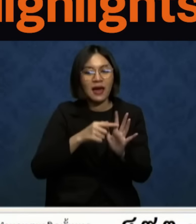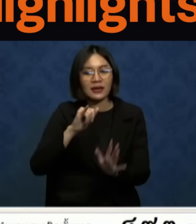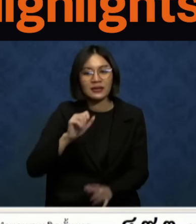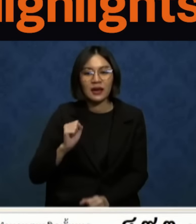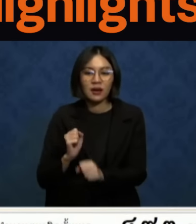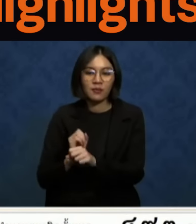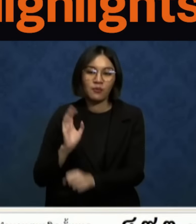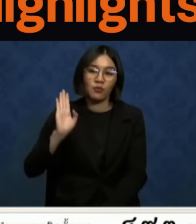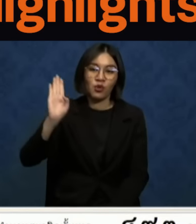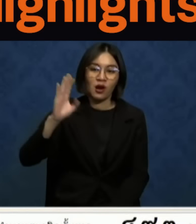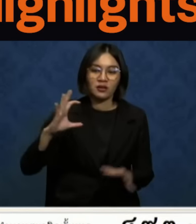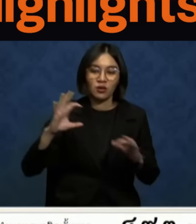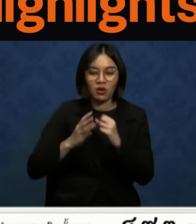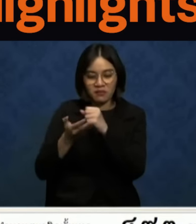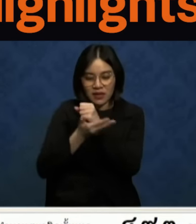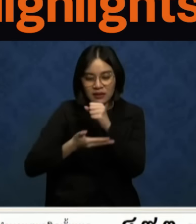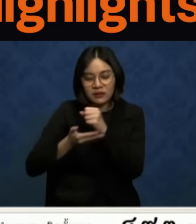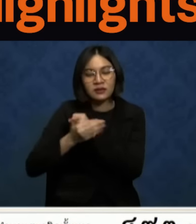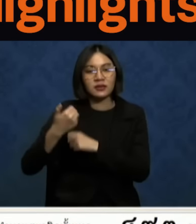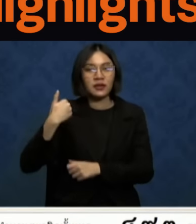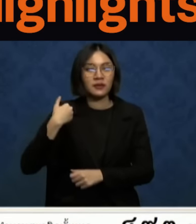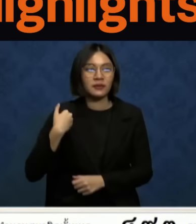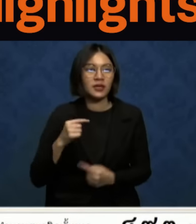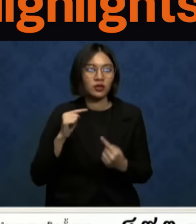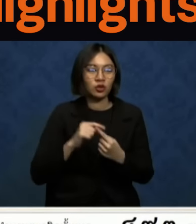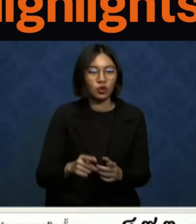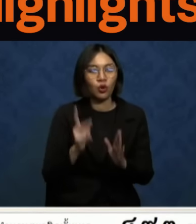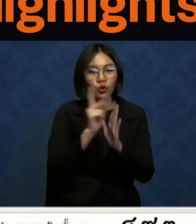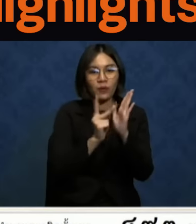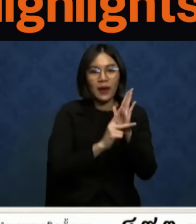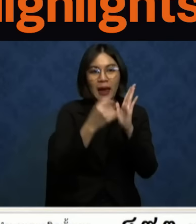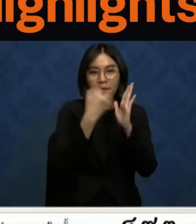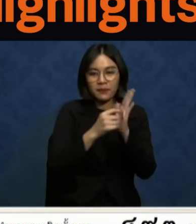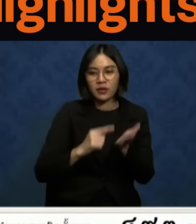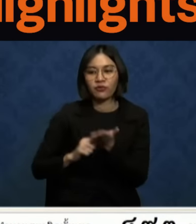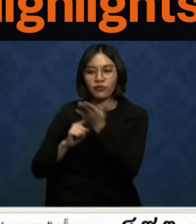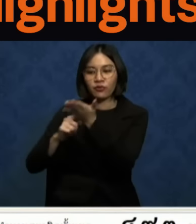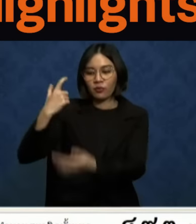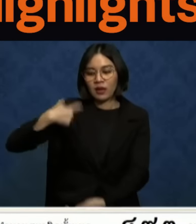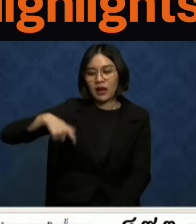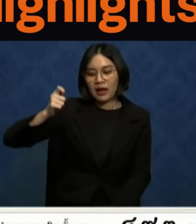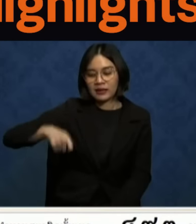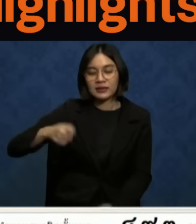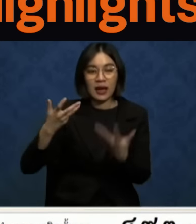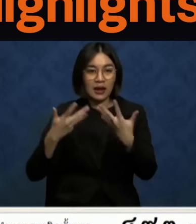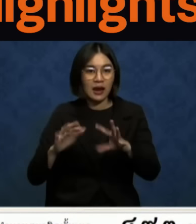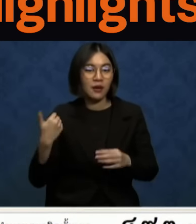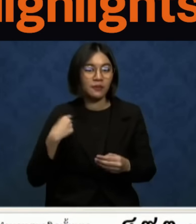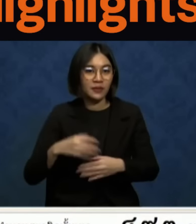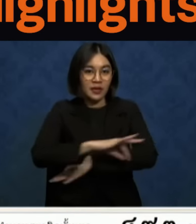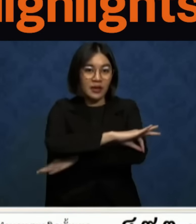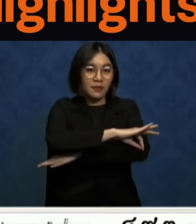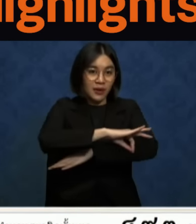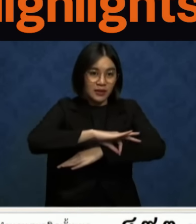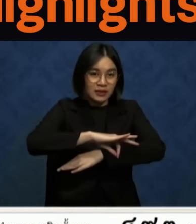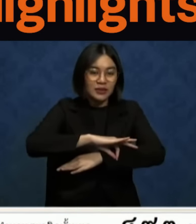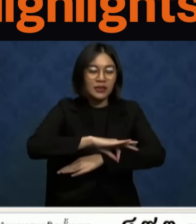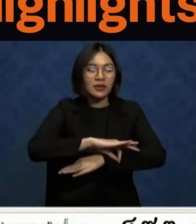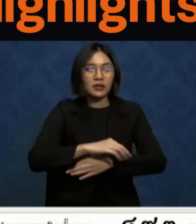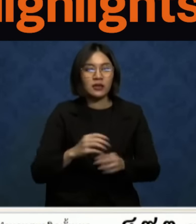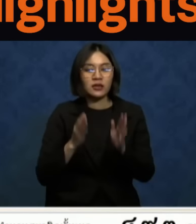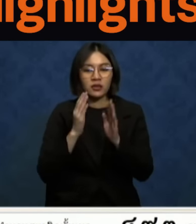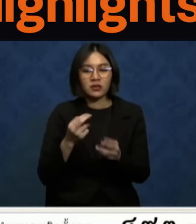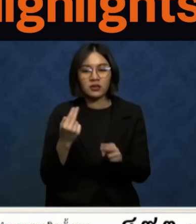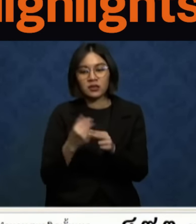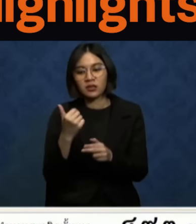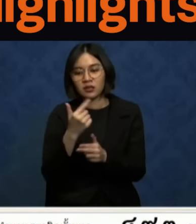ริษัทที่เกี่ยวข้องกับยาเสพติดด้วยซ้ำนะครับมีคดีความขึ้นสู่ศาลแล้วด้วยซ้ำนะครับรวมไปถึงมีการใช้บัญชีม้าในการจ่ายเงินให้กับการไฟฟ้